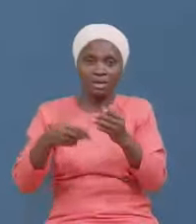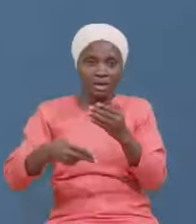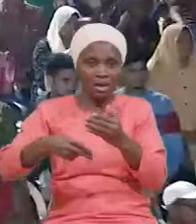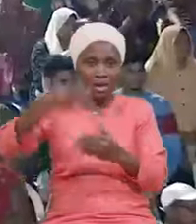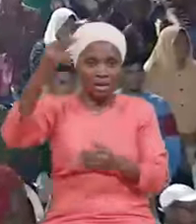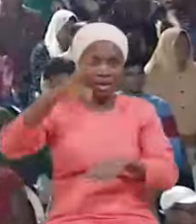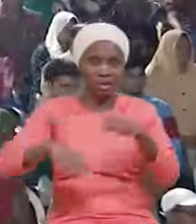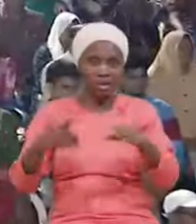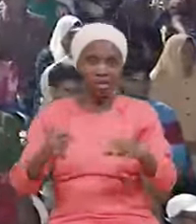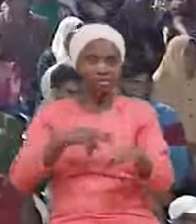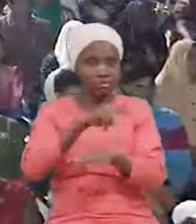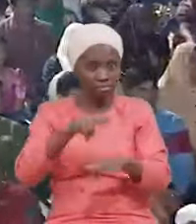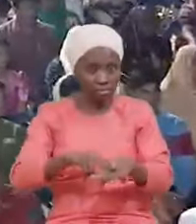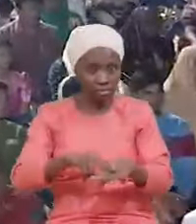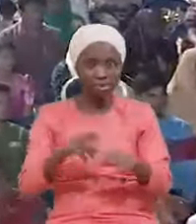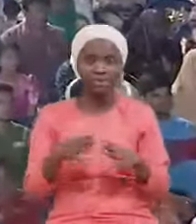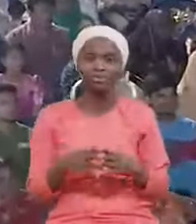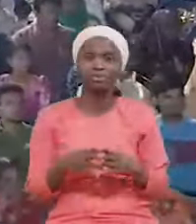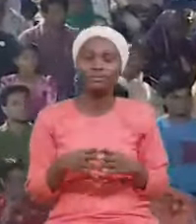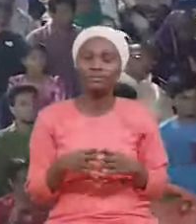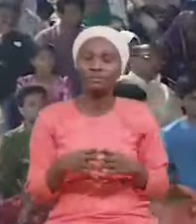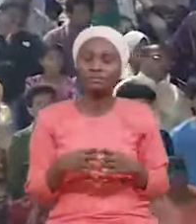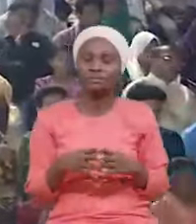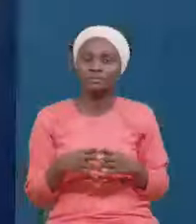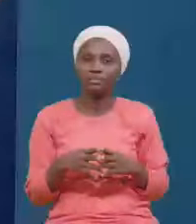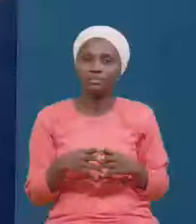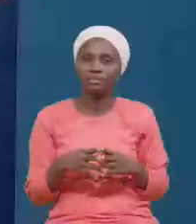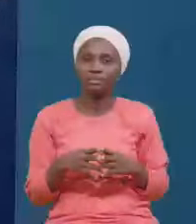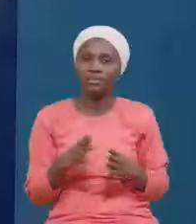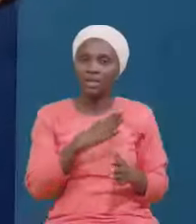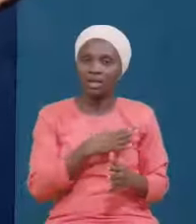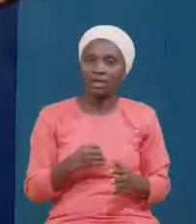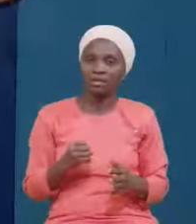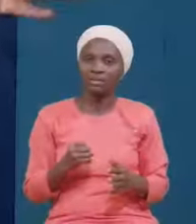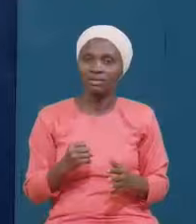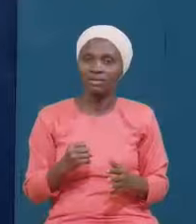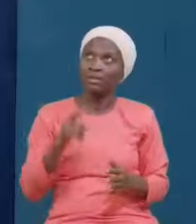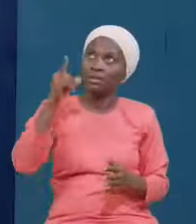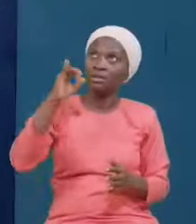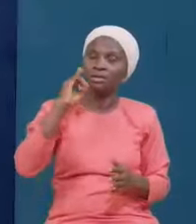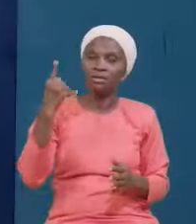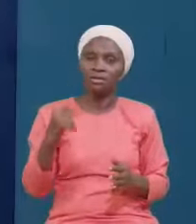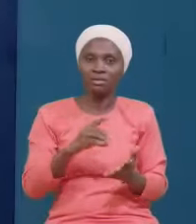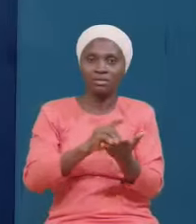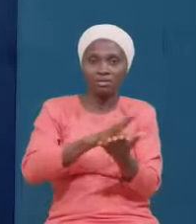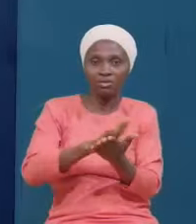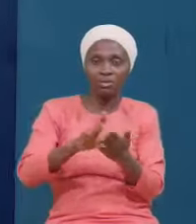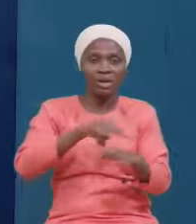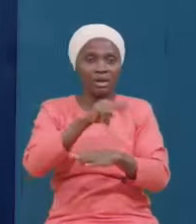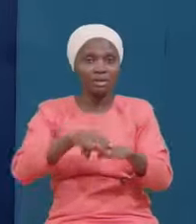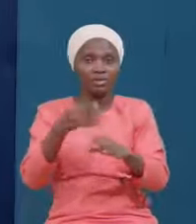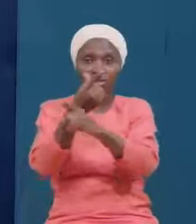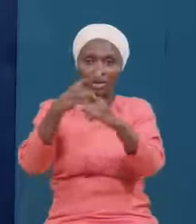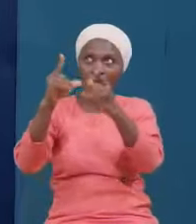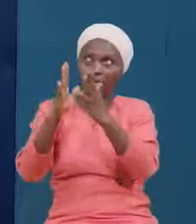కనుక ప్రకృతిగా తీతమైన వాడు గనక ప్రకృతి పరిధిని మించిన వాడు. And he is a supernatural